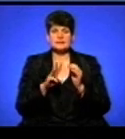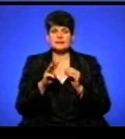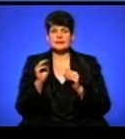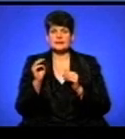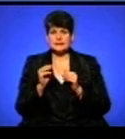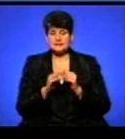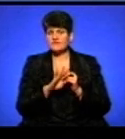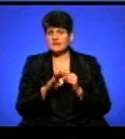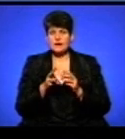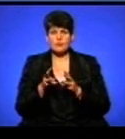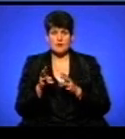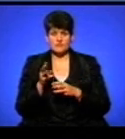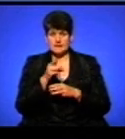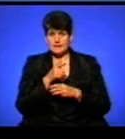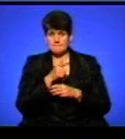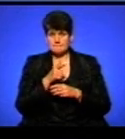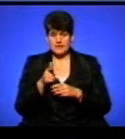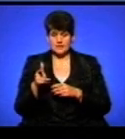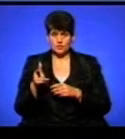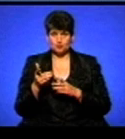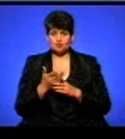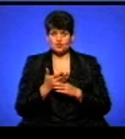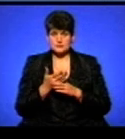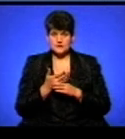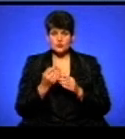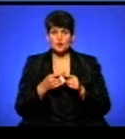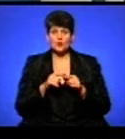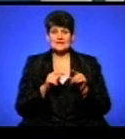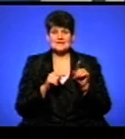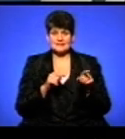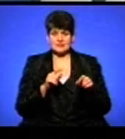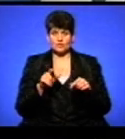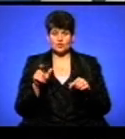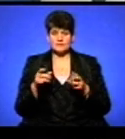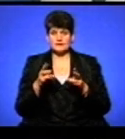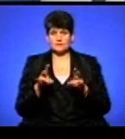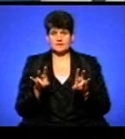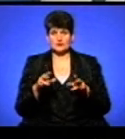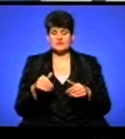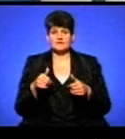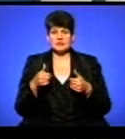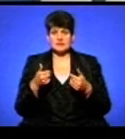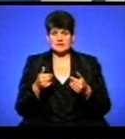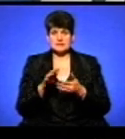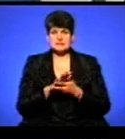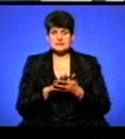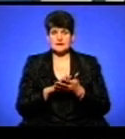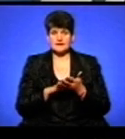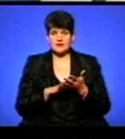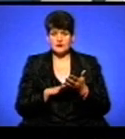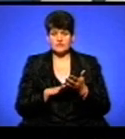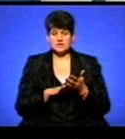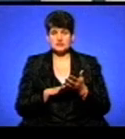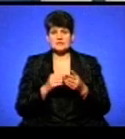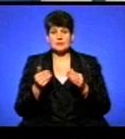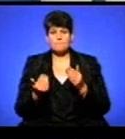в неопалювальний період субсидій, то цим людям не потрібно звертатися із заявою і декларацією, чи з